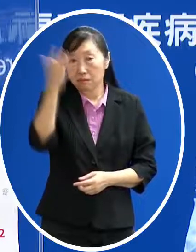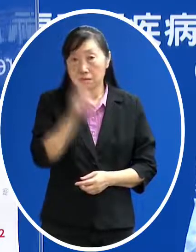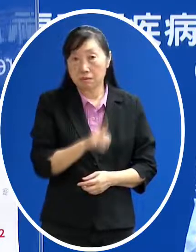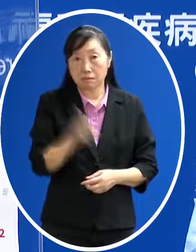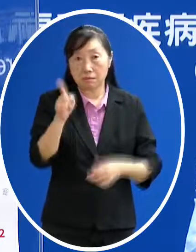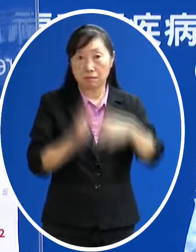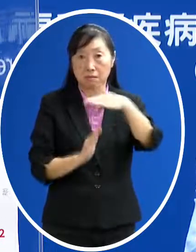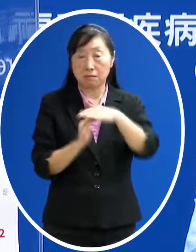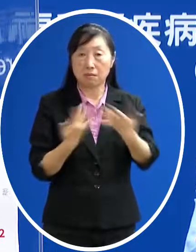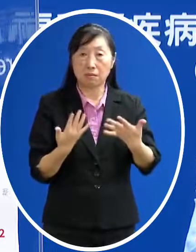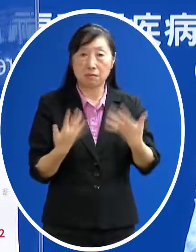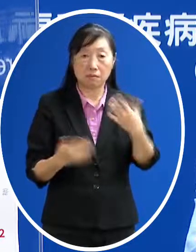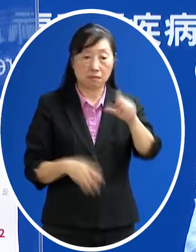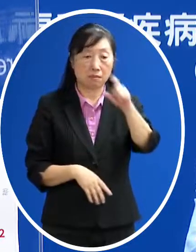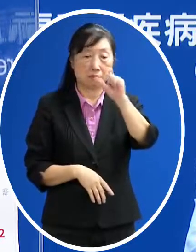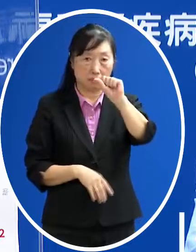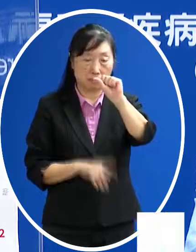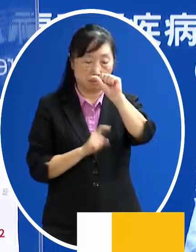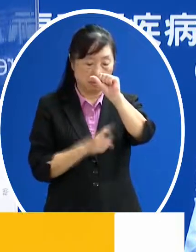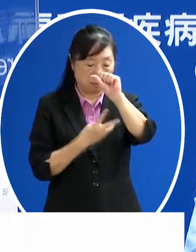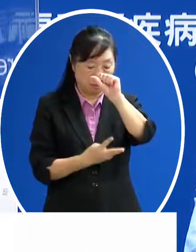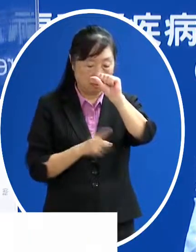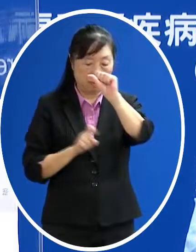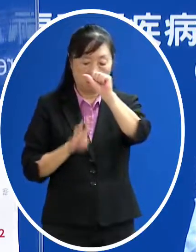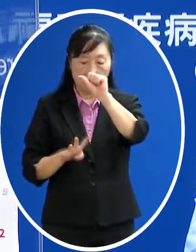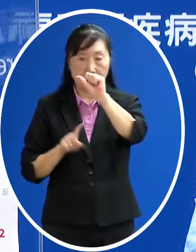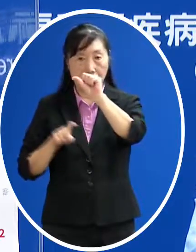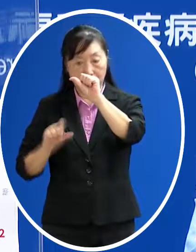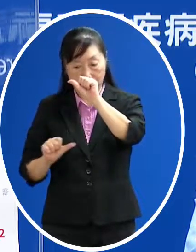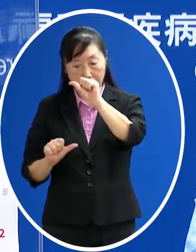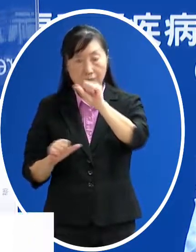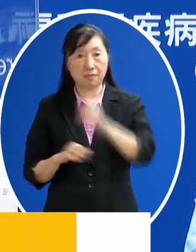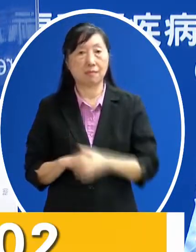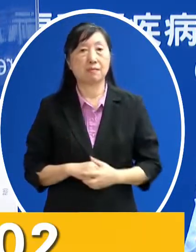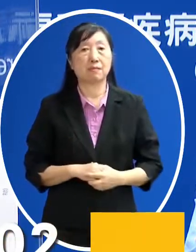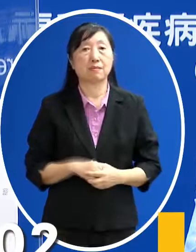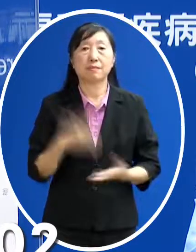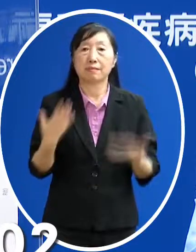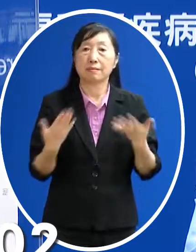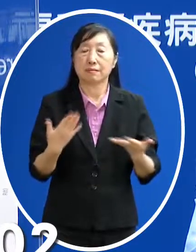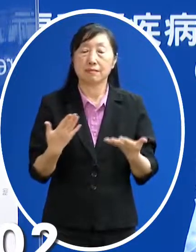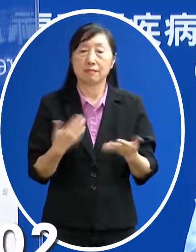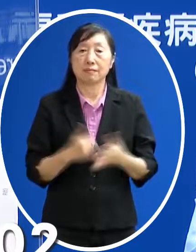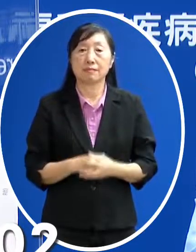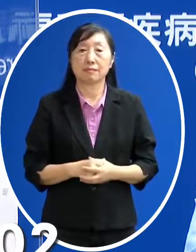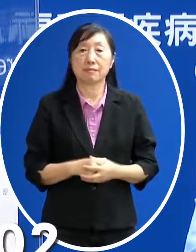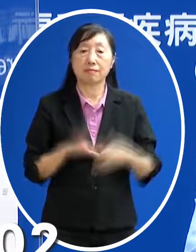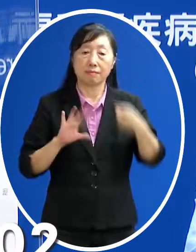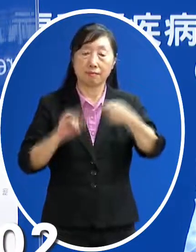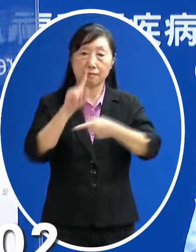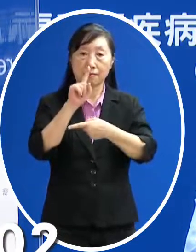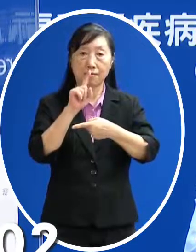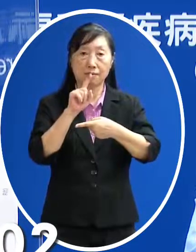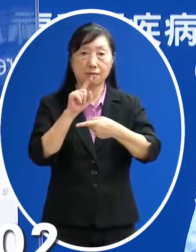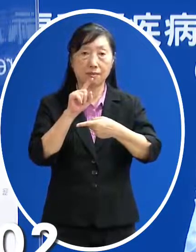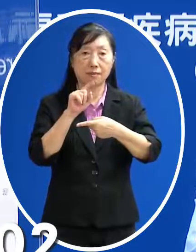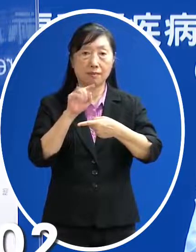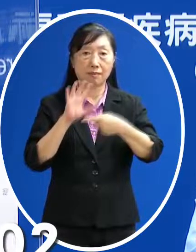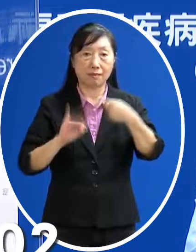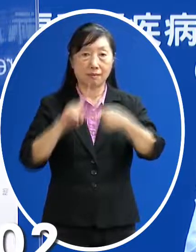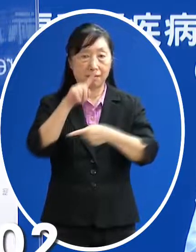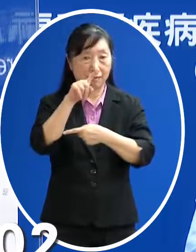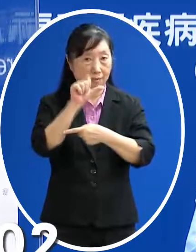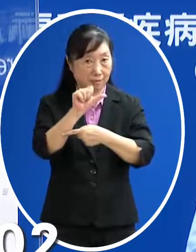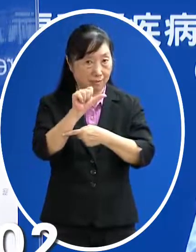例于在5月13、14、15，好这段时间，大概有高达哈大概15%，等于是